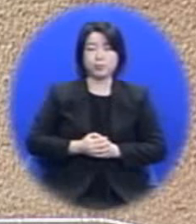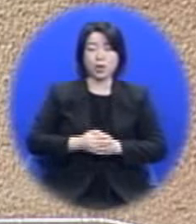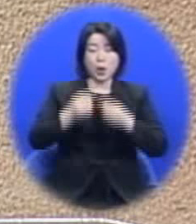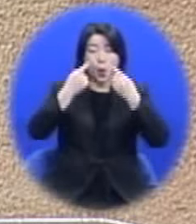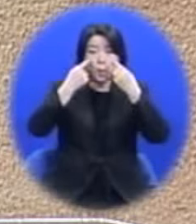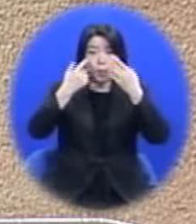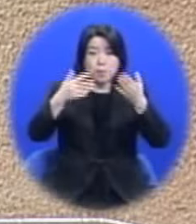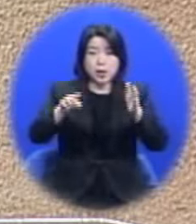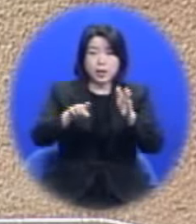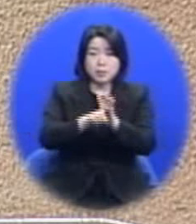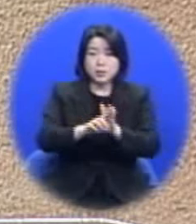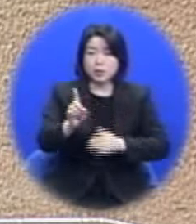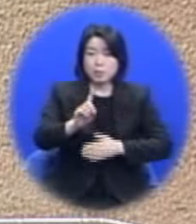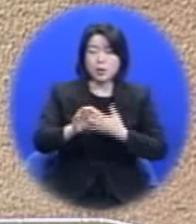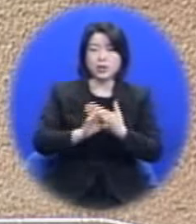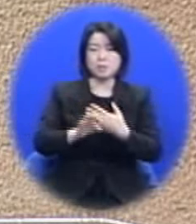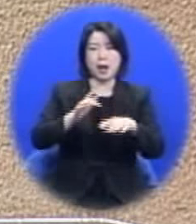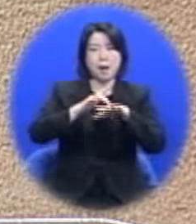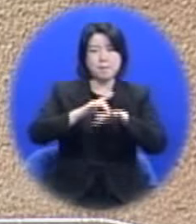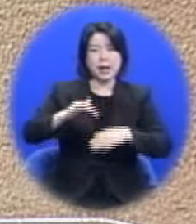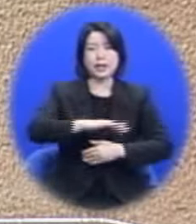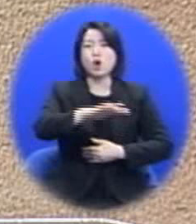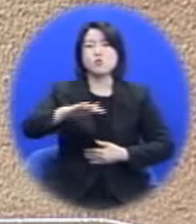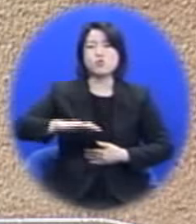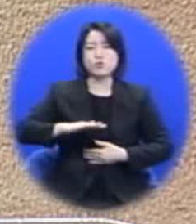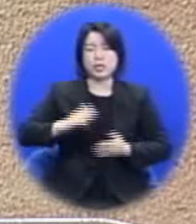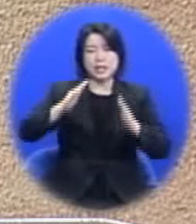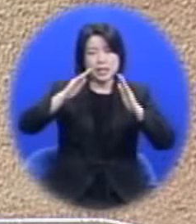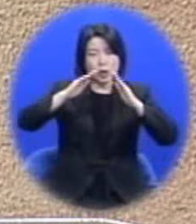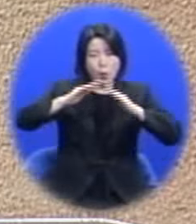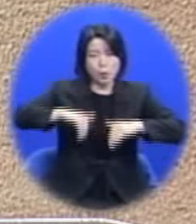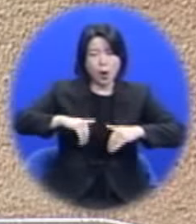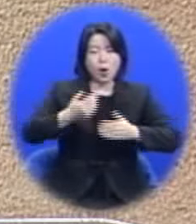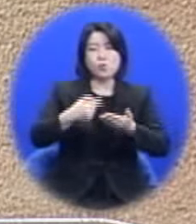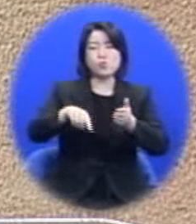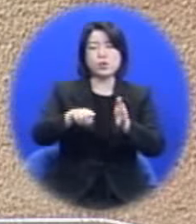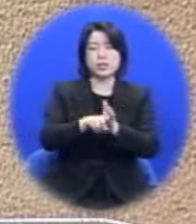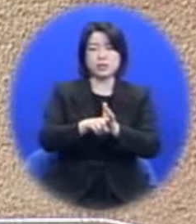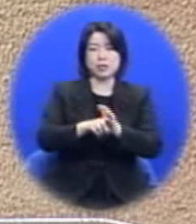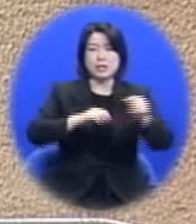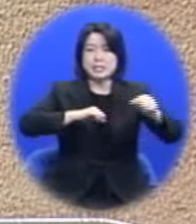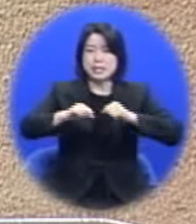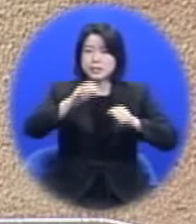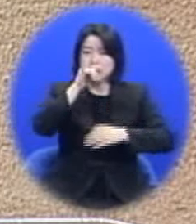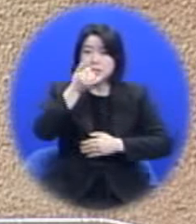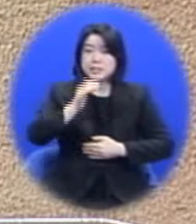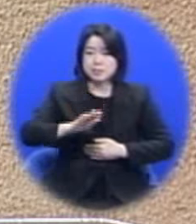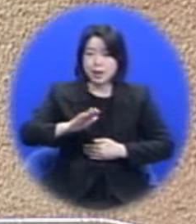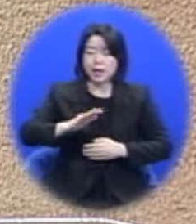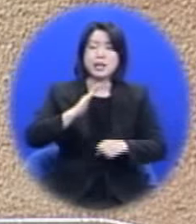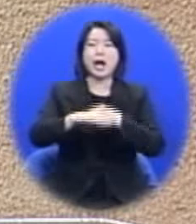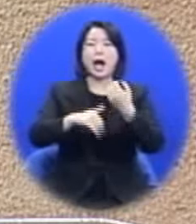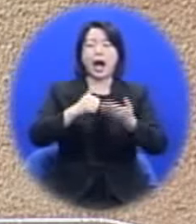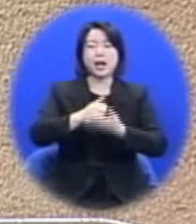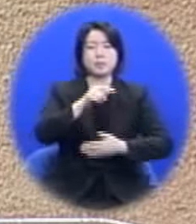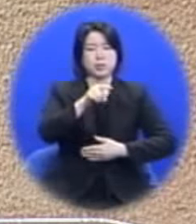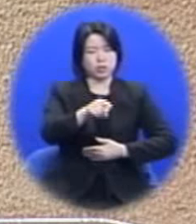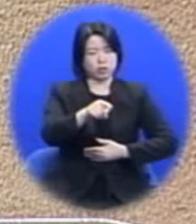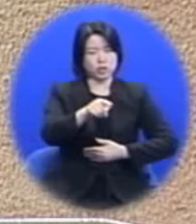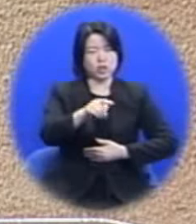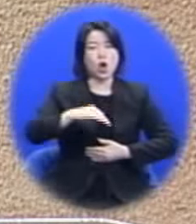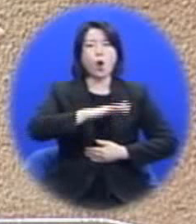분명히 믿으실 것은 마귀가 우리를 넘어뜨리려고 역사하지만 하나님은 그것이 우리에게 유익하게